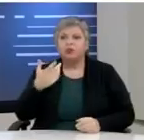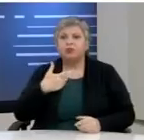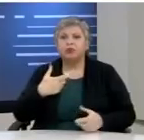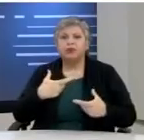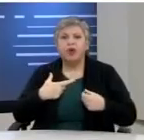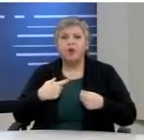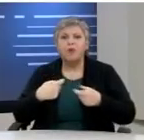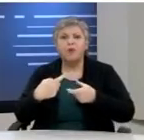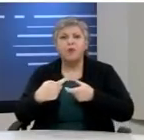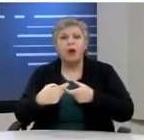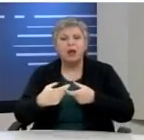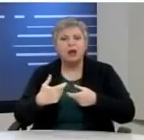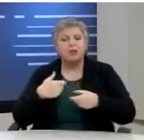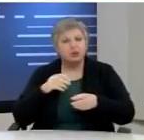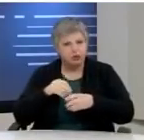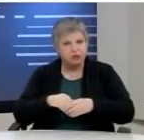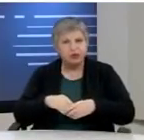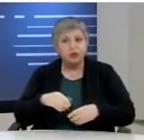κατανοούν.